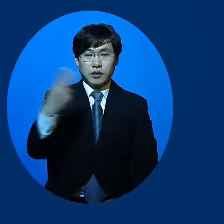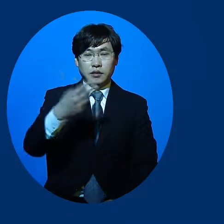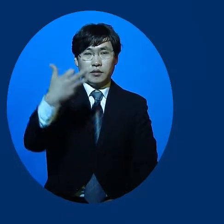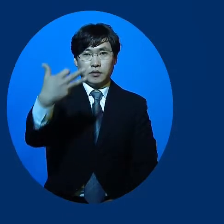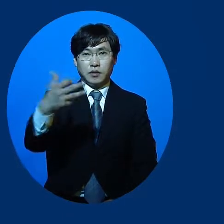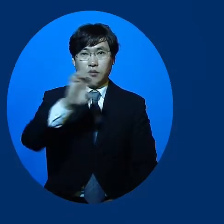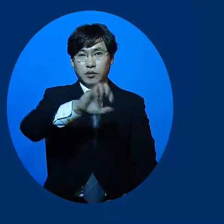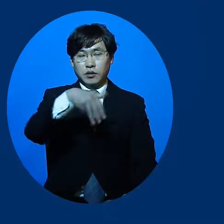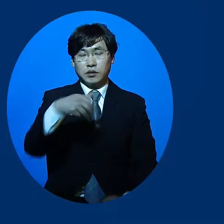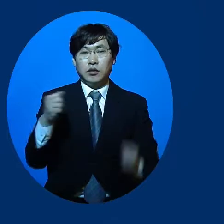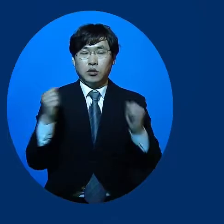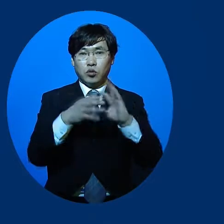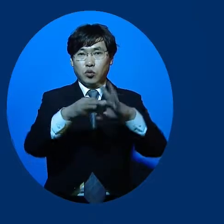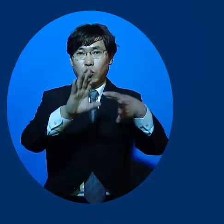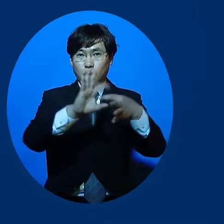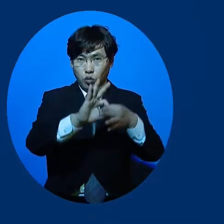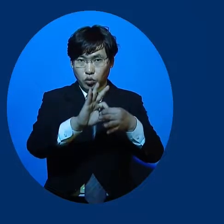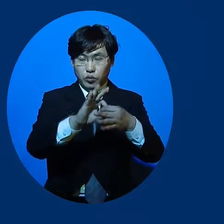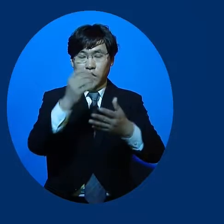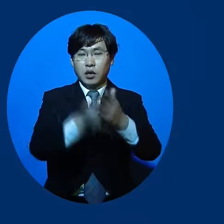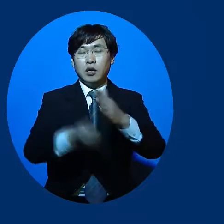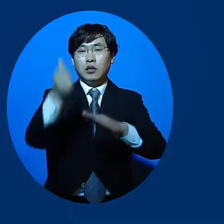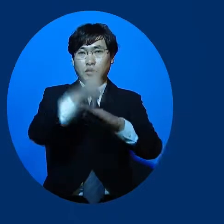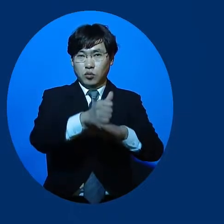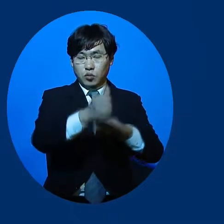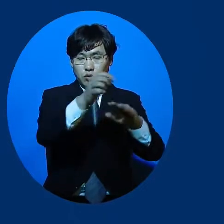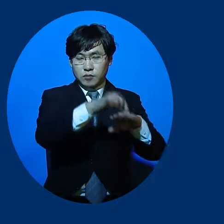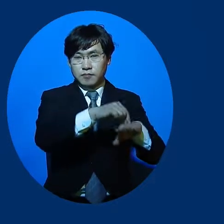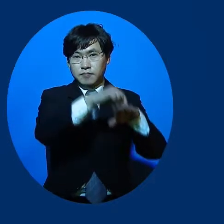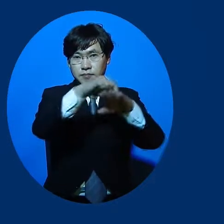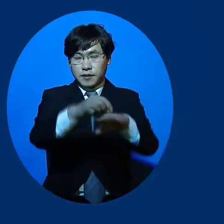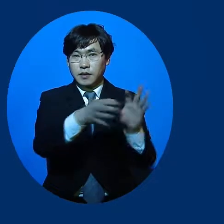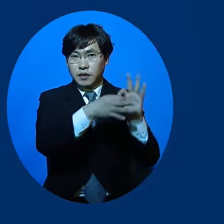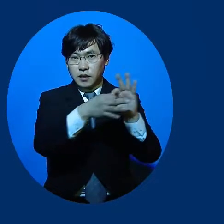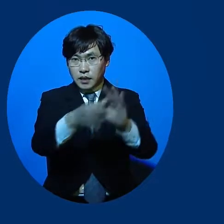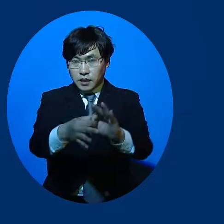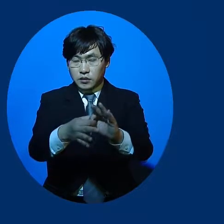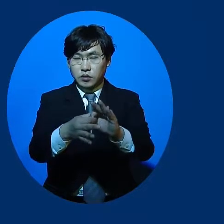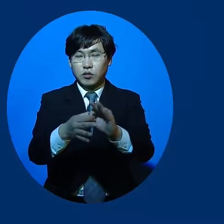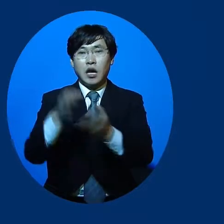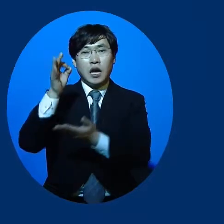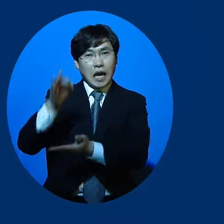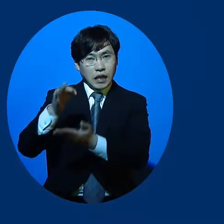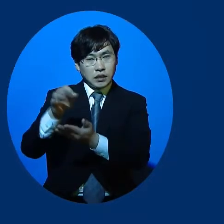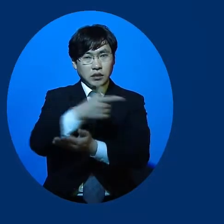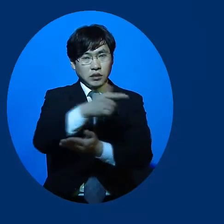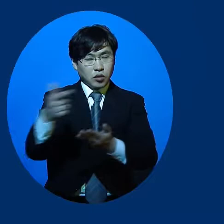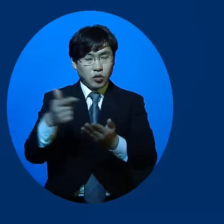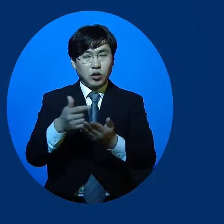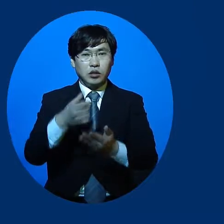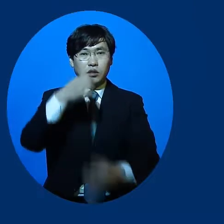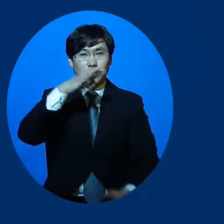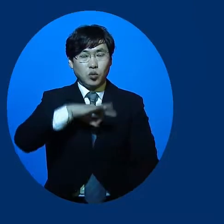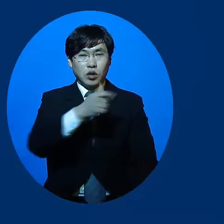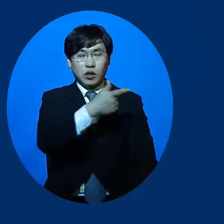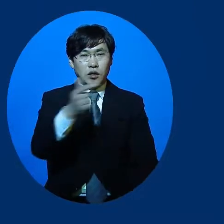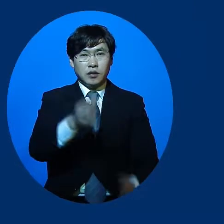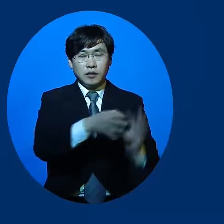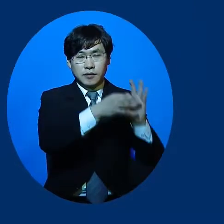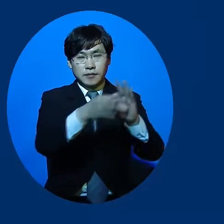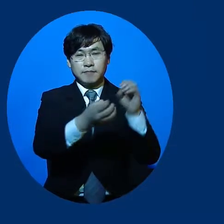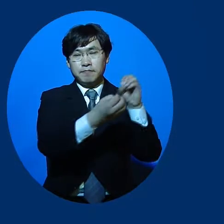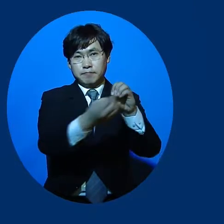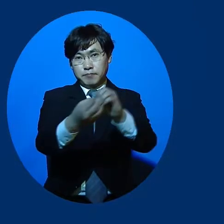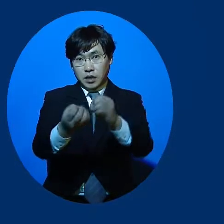2018 평창 동계 패럴림픽 성공적 개최를 통해 이루어낸 값진 성과의 명성을 이어나가기